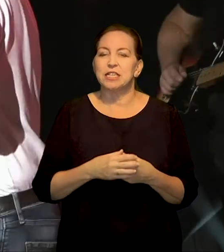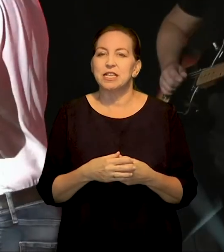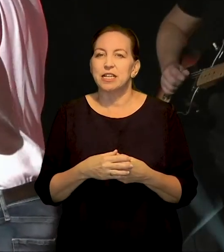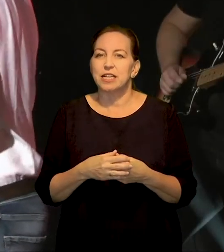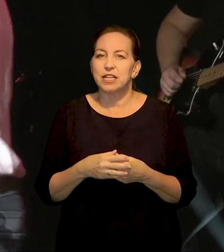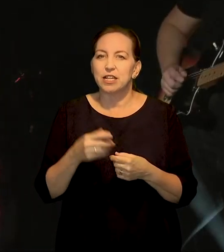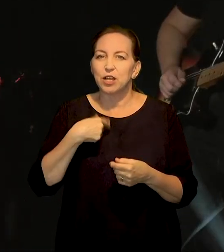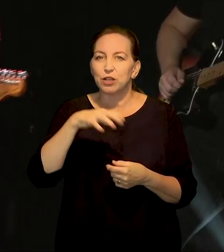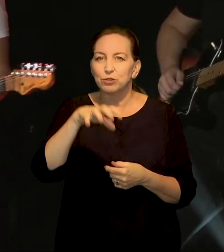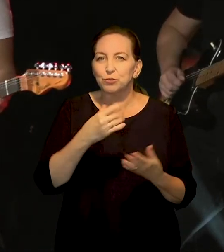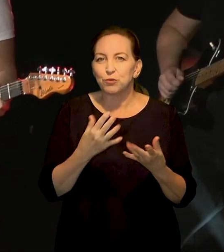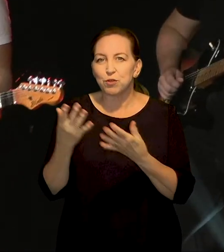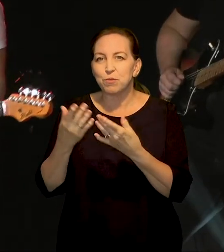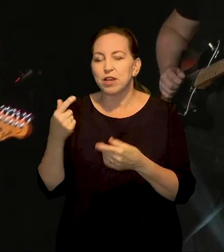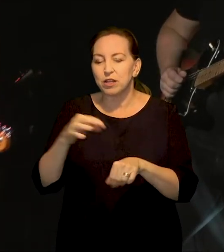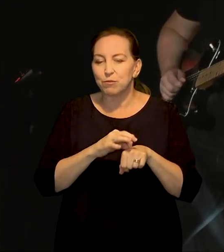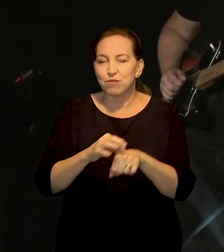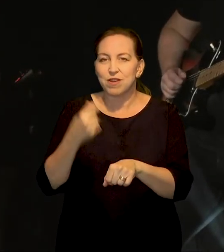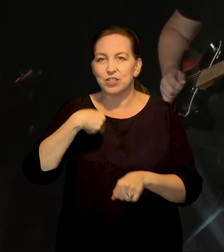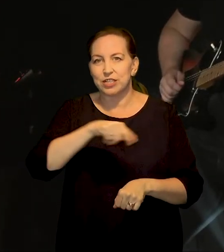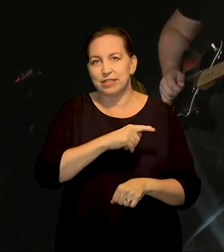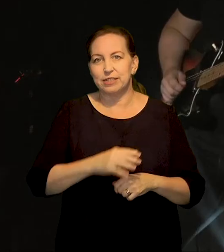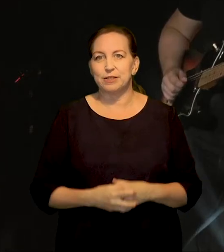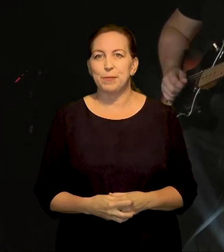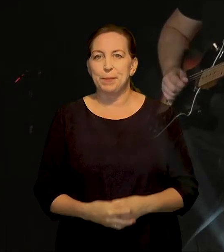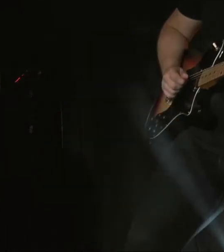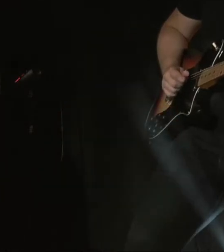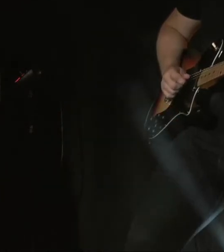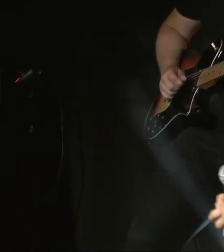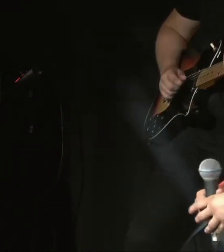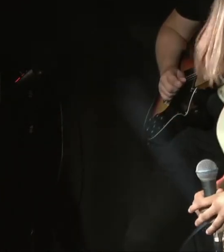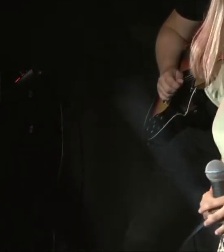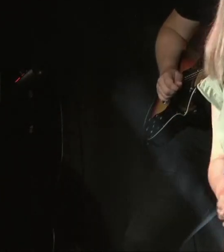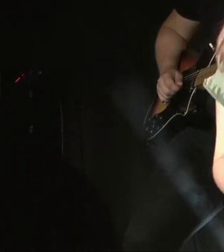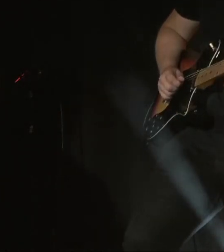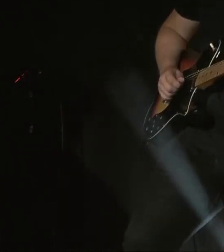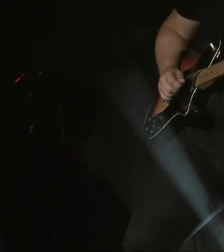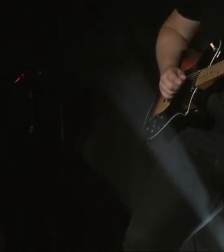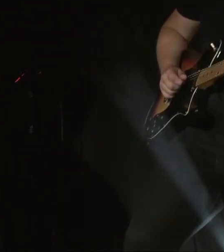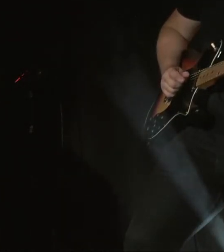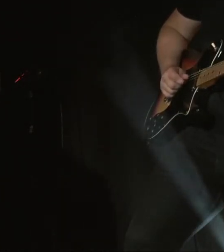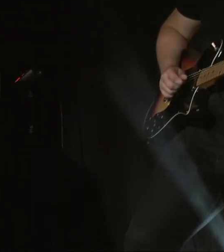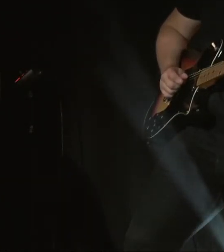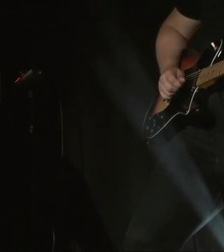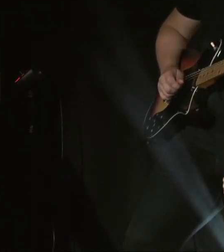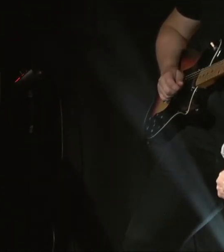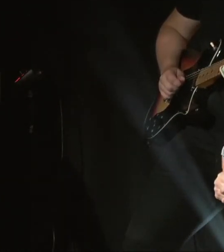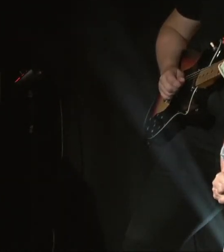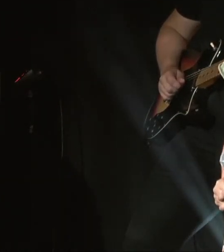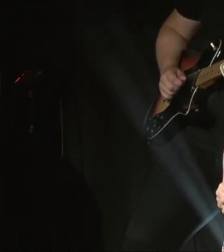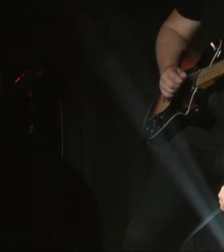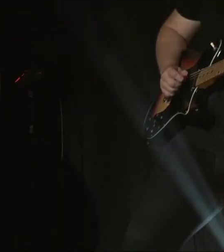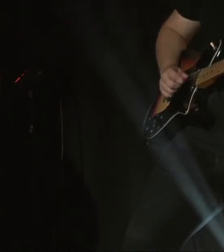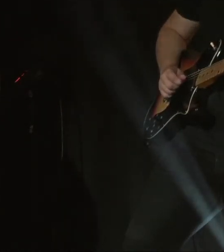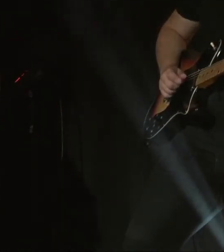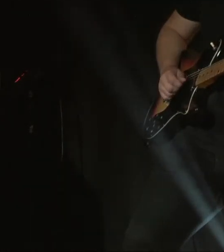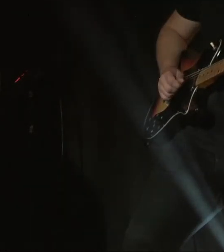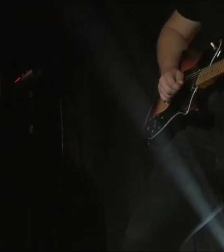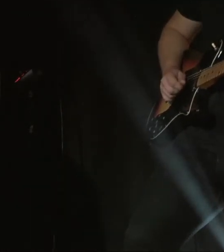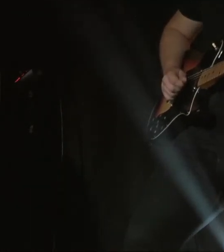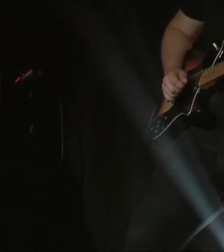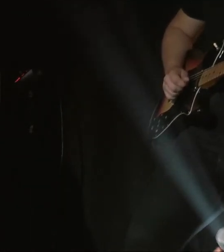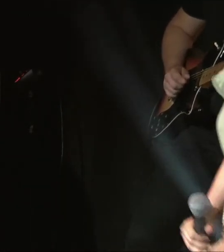że ciężko pracujemy, ale Ciebie nie znamy. Że ciężko pracujemy, wiemy jak robić rzeczy, ale nie znamy